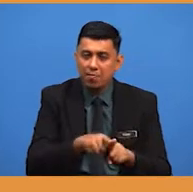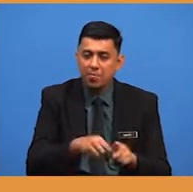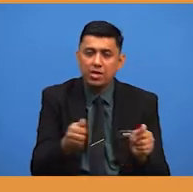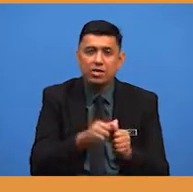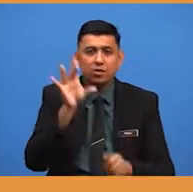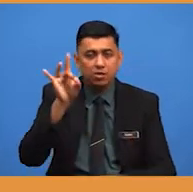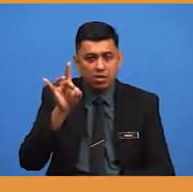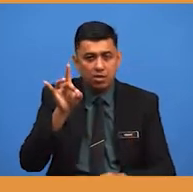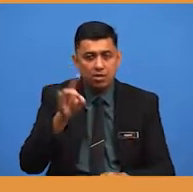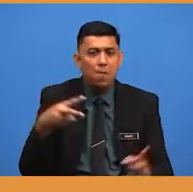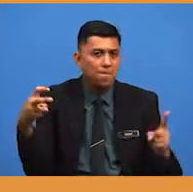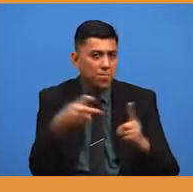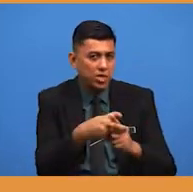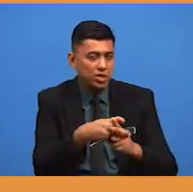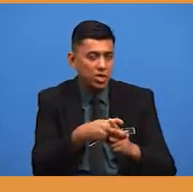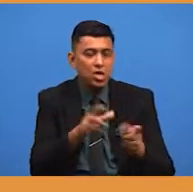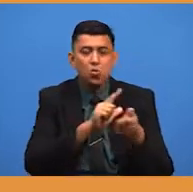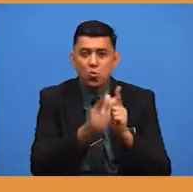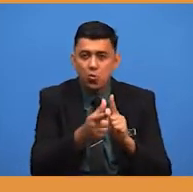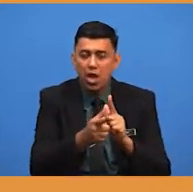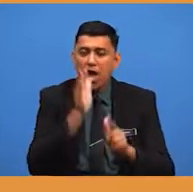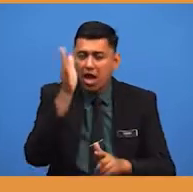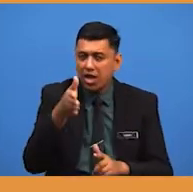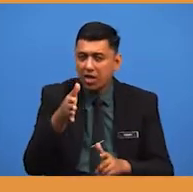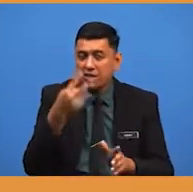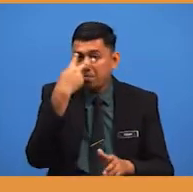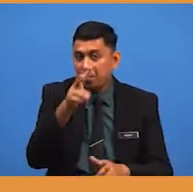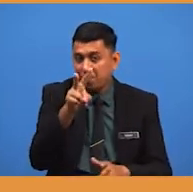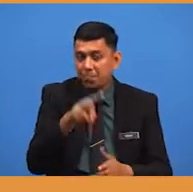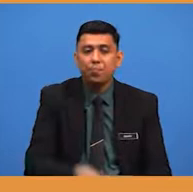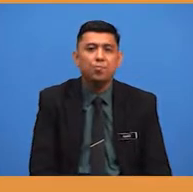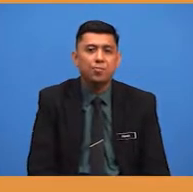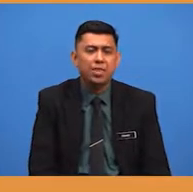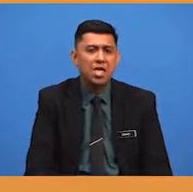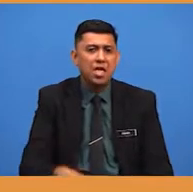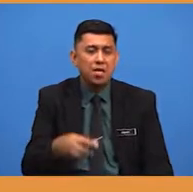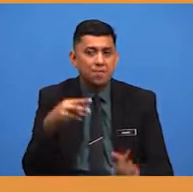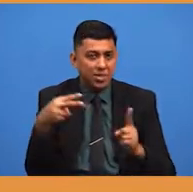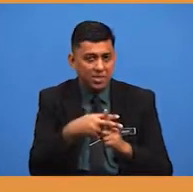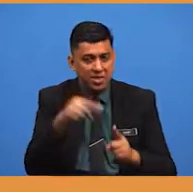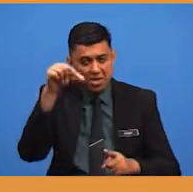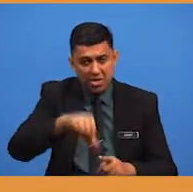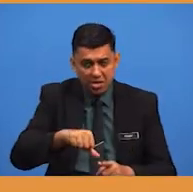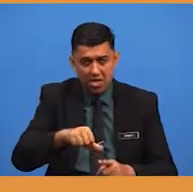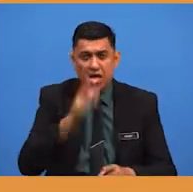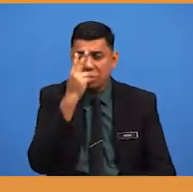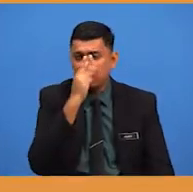maka mesej lulus akan dipaparkan. Sebaliknya, mesej gagal